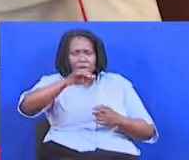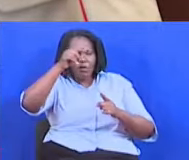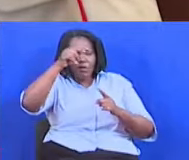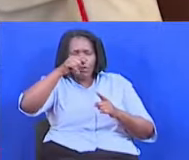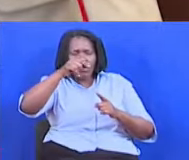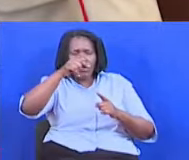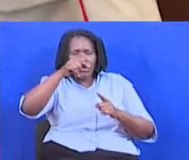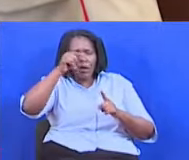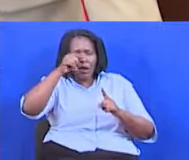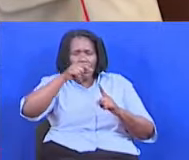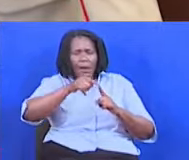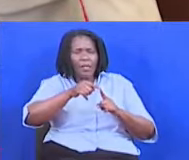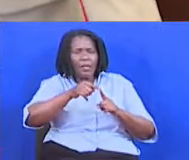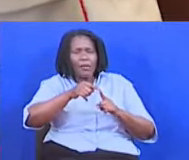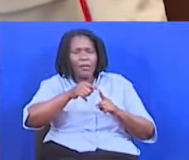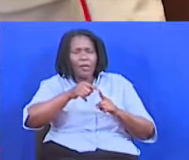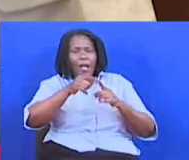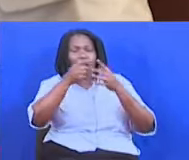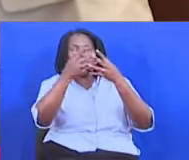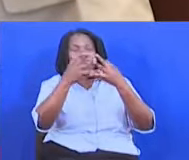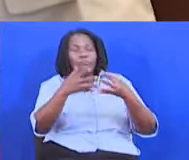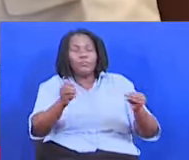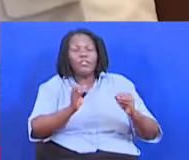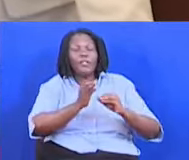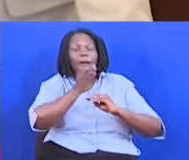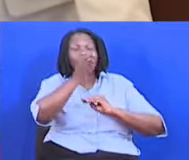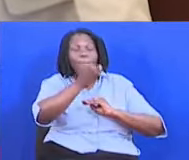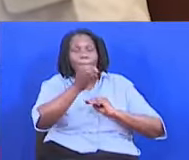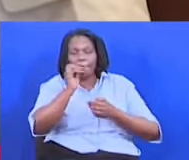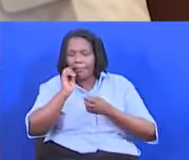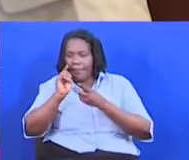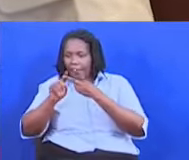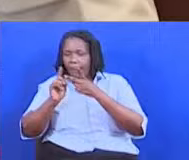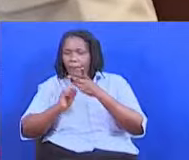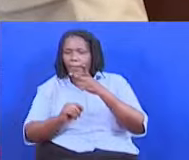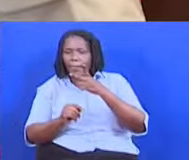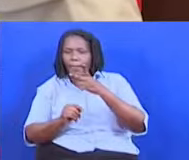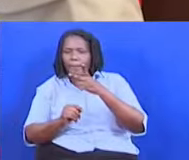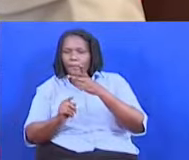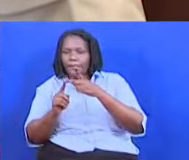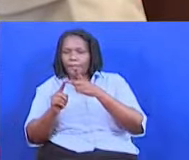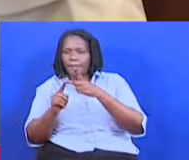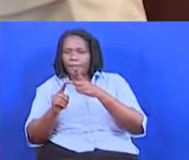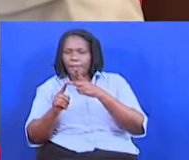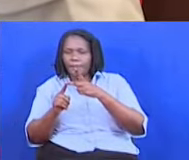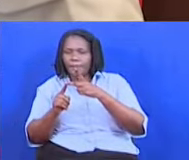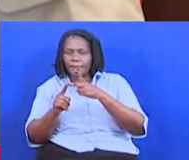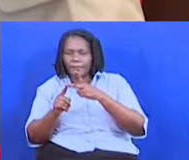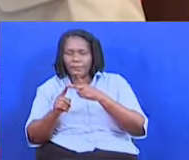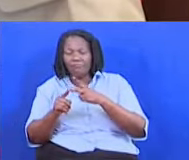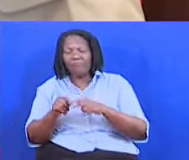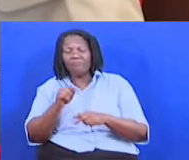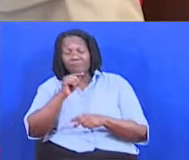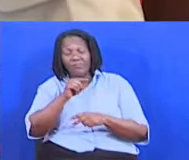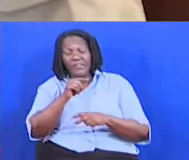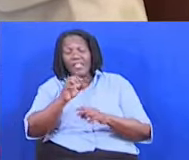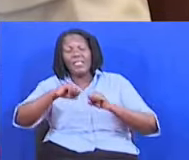kwenye maji huko siku za mbeleni? Na swali la pili, kwa kuwa hili ni tatizo la kidunia,